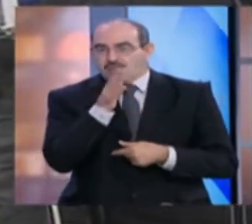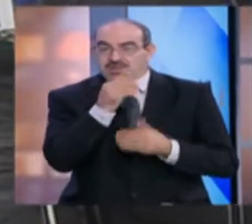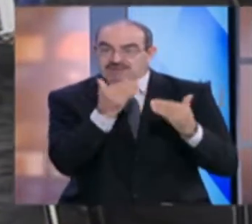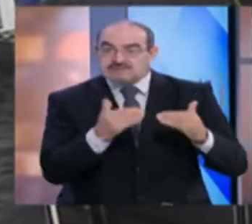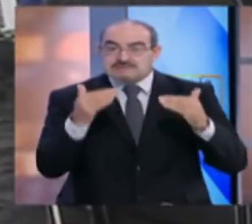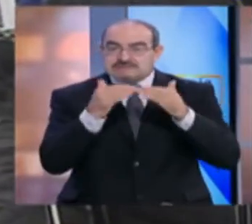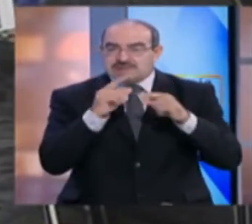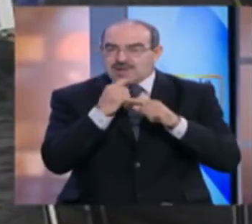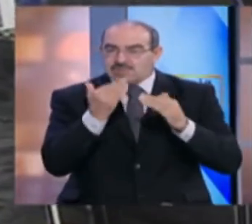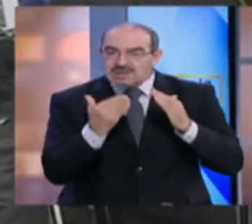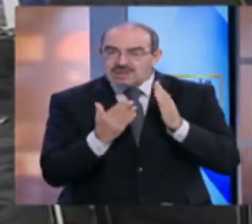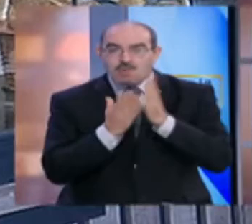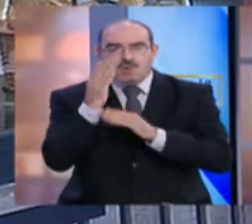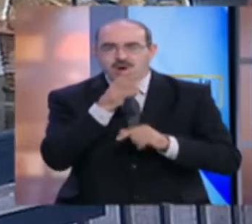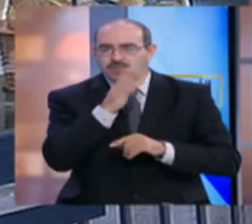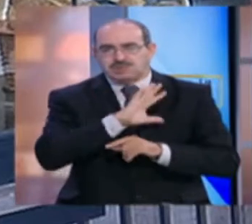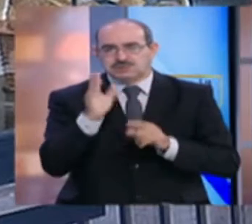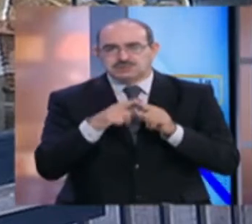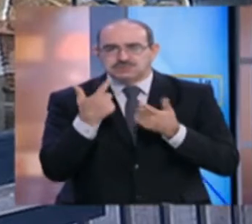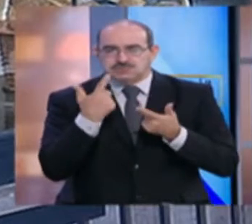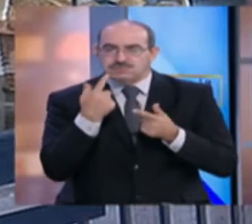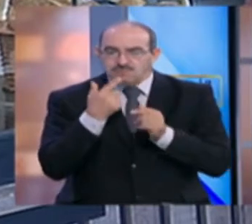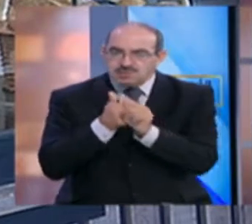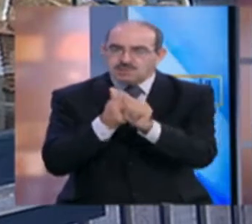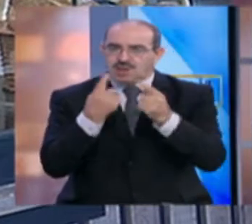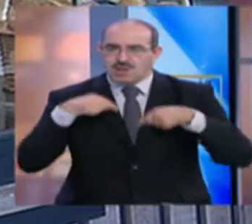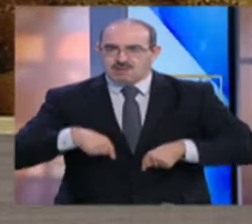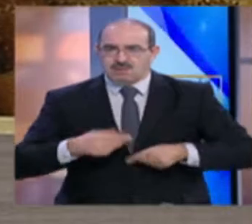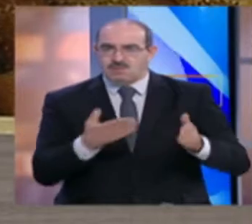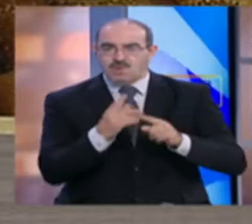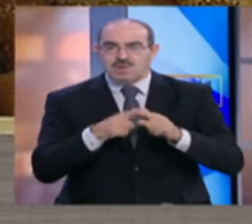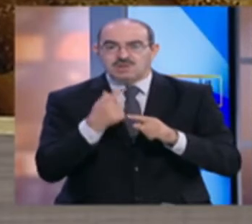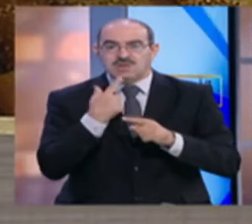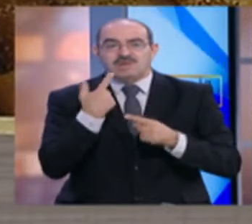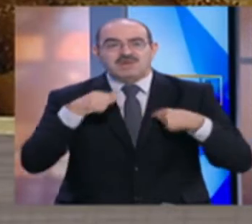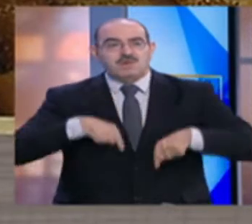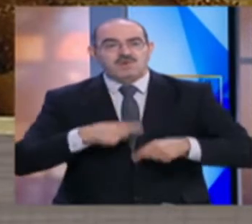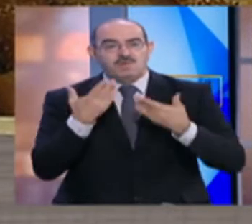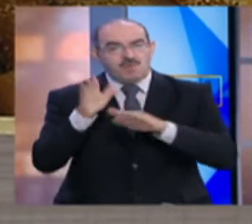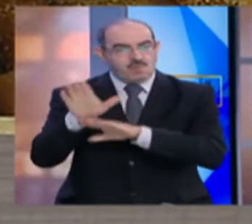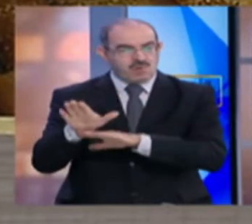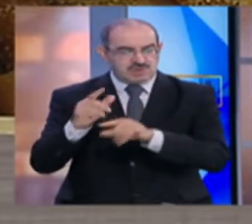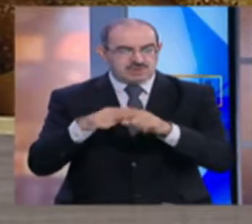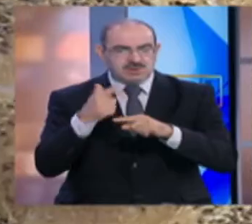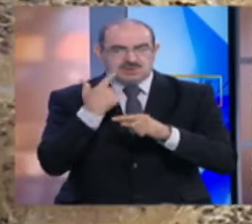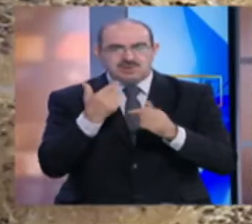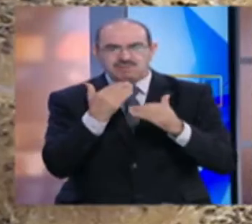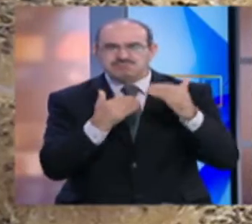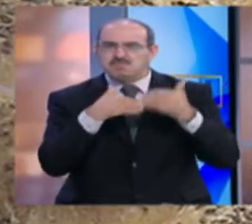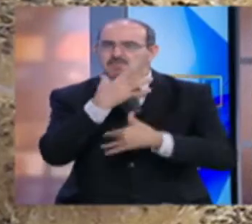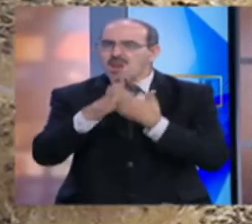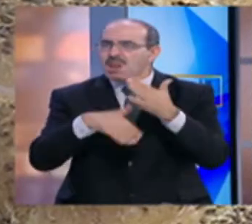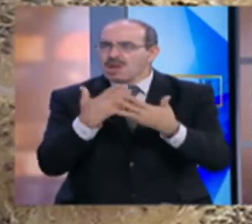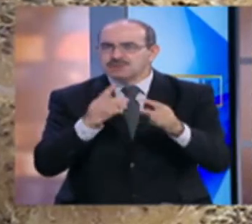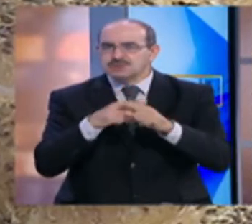كانوا التجار اللي معنا زادوا وراهم في مشاكل. حرص السلطات على حماية أسعار الخبز من الزيادات العشوائية وغير